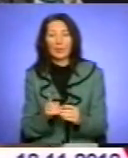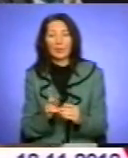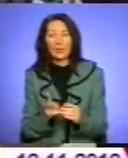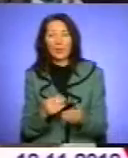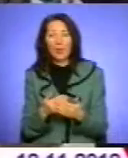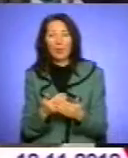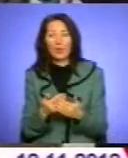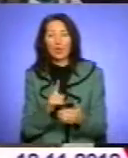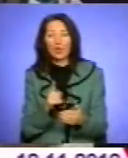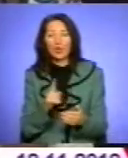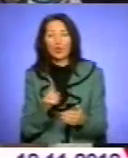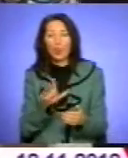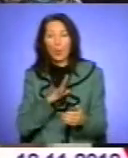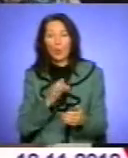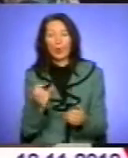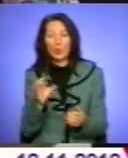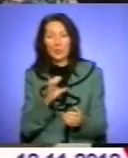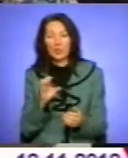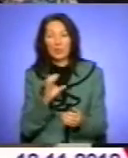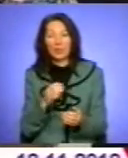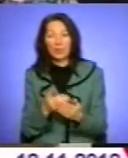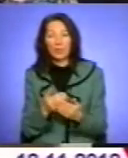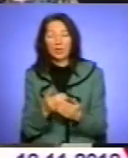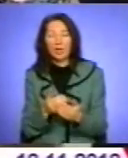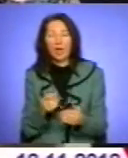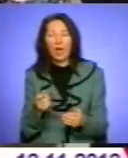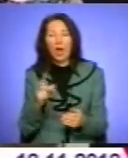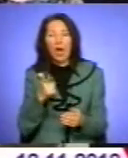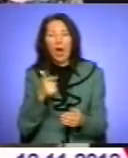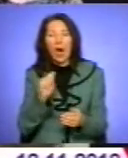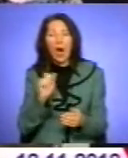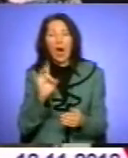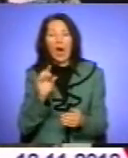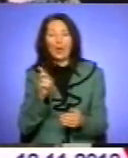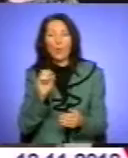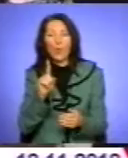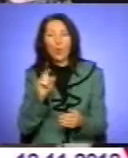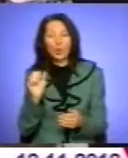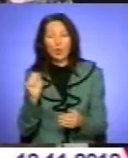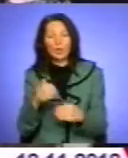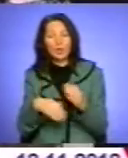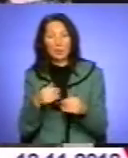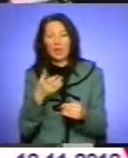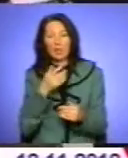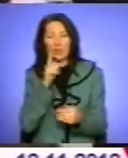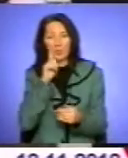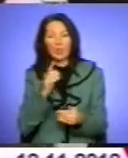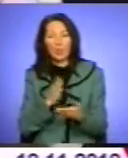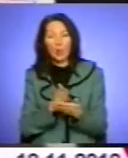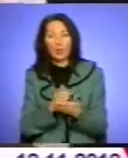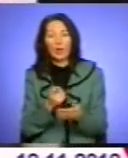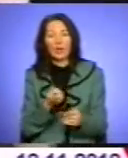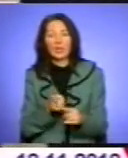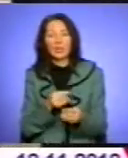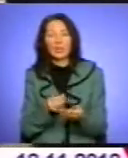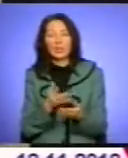Так. Майже, щоб було свіже, то так, то майже. Гарбузовий салат дуже гарний маємо. А які ціни пропонуєте? Ну,